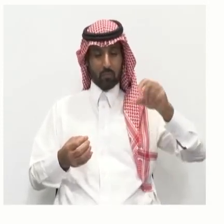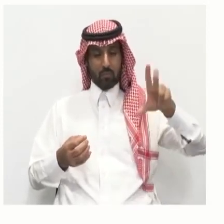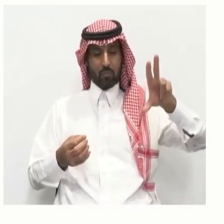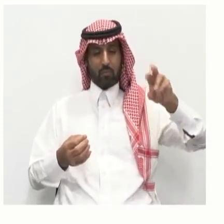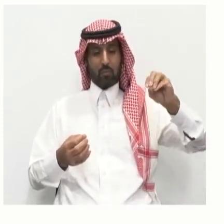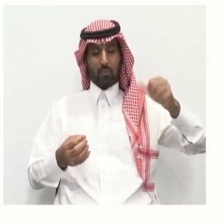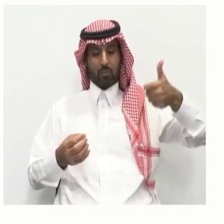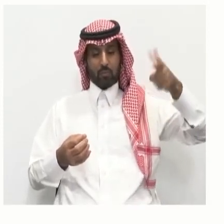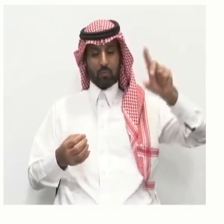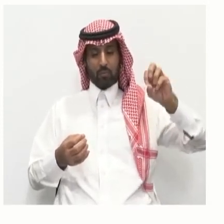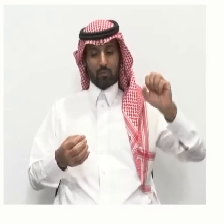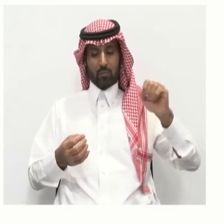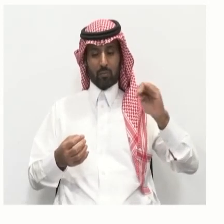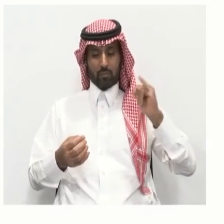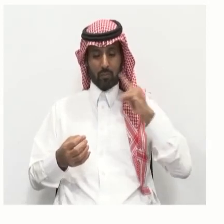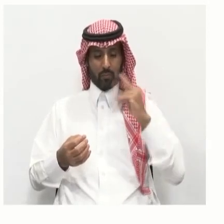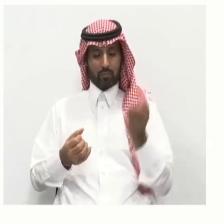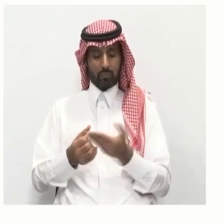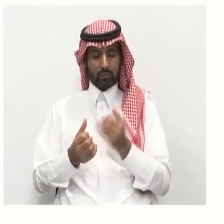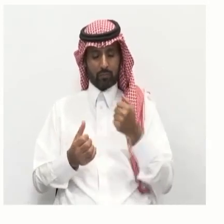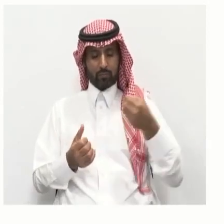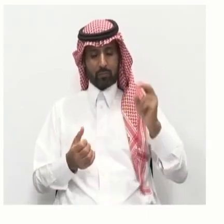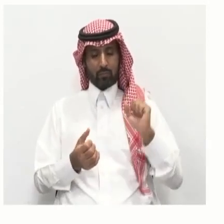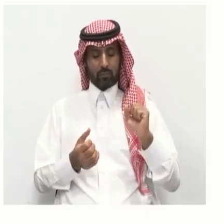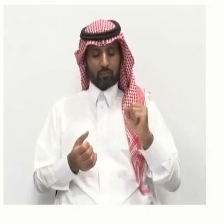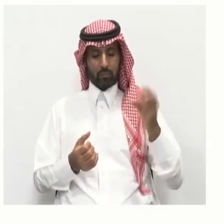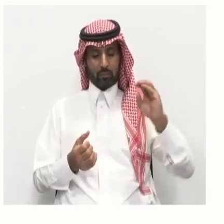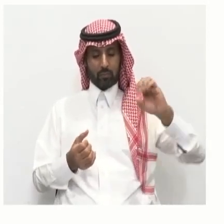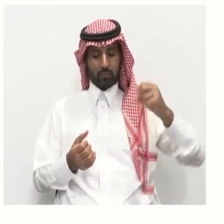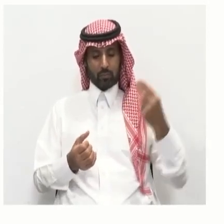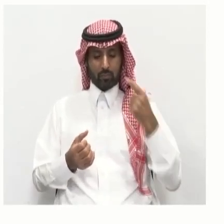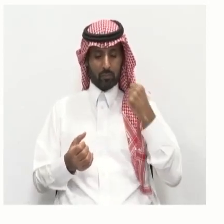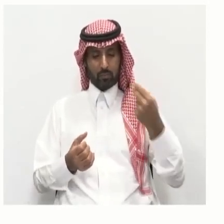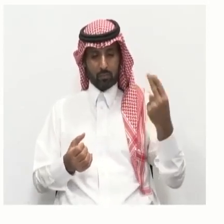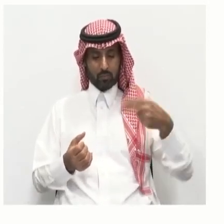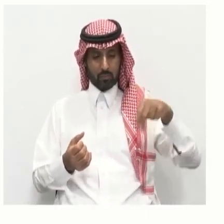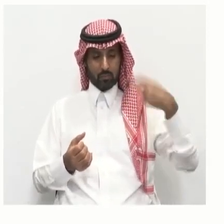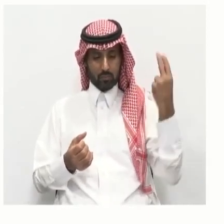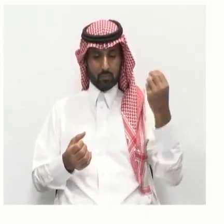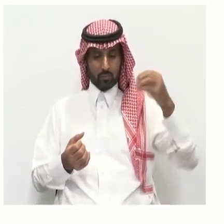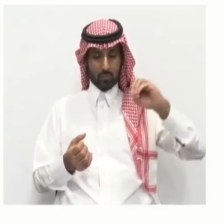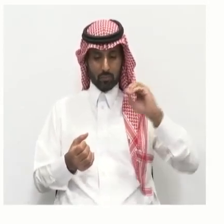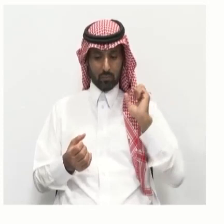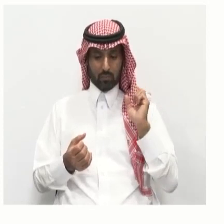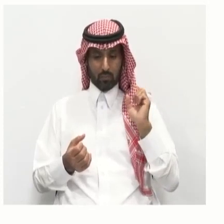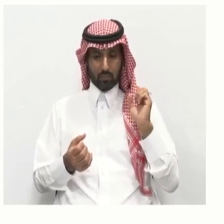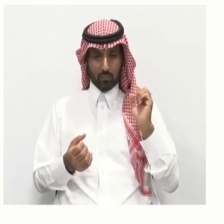ويتبقى عندي الهيدروكسيد ويتبقى عندي ايش الماء يتبقى عندي الماء ومن خلال